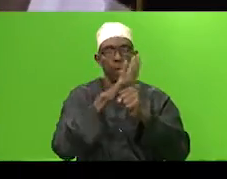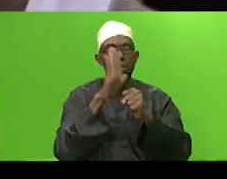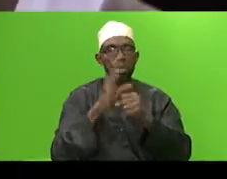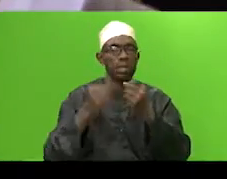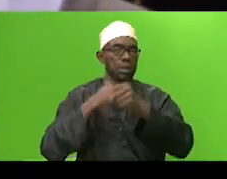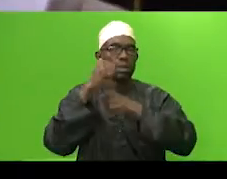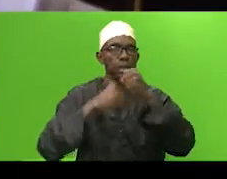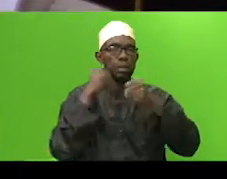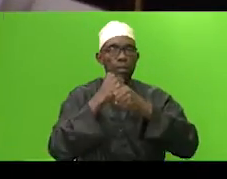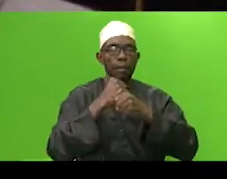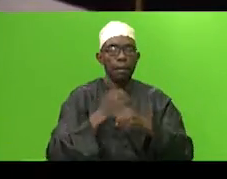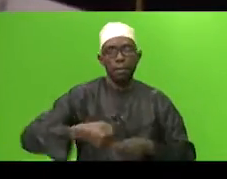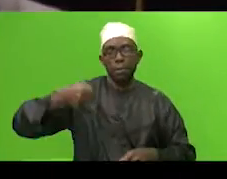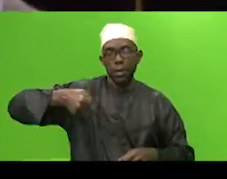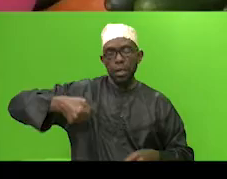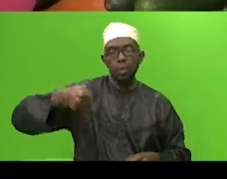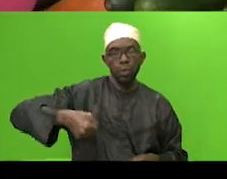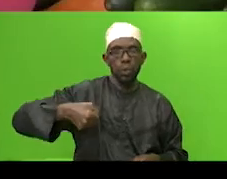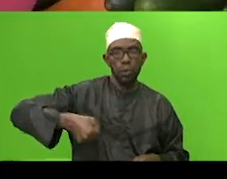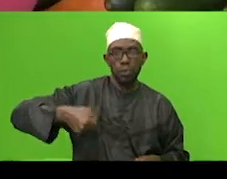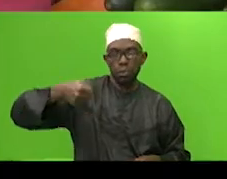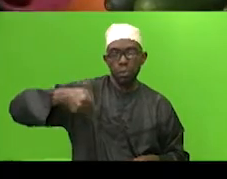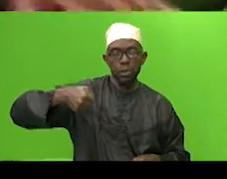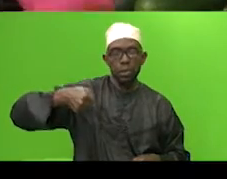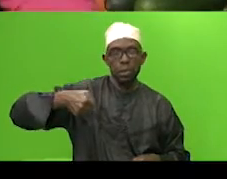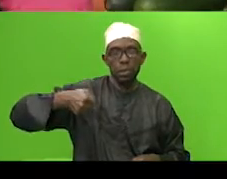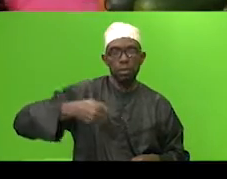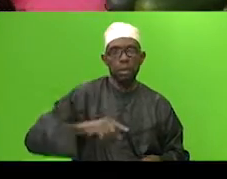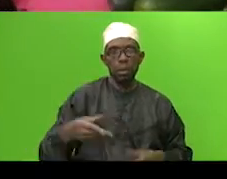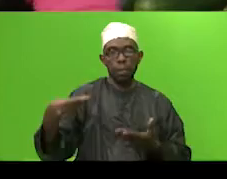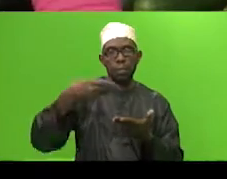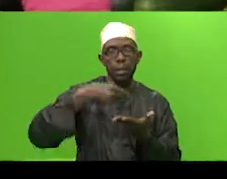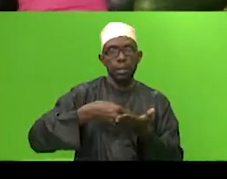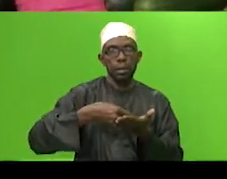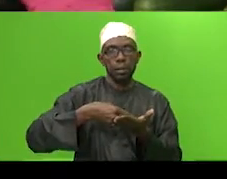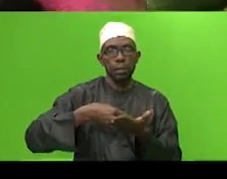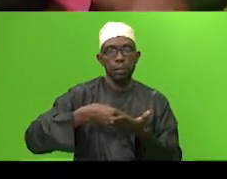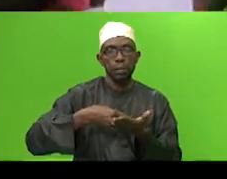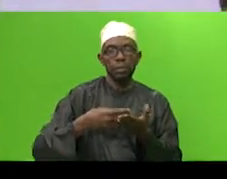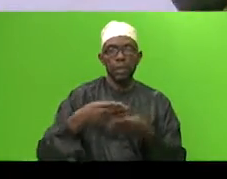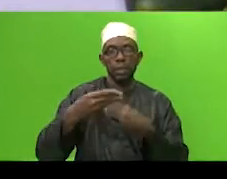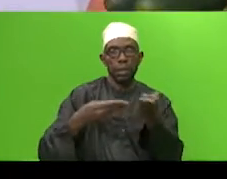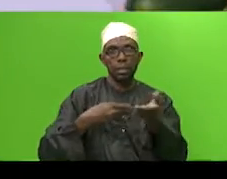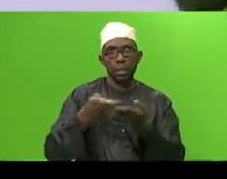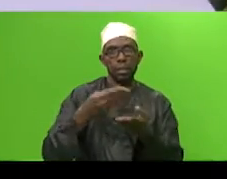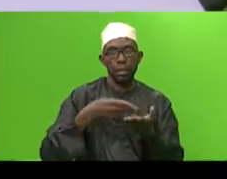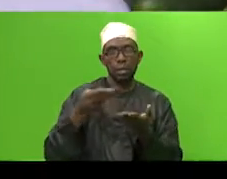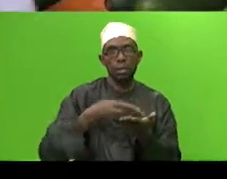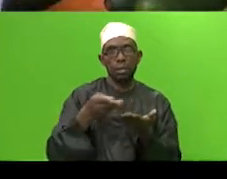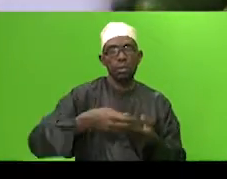bags, so you carry your own basket. Tukua tunanunua, alafu tunauzia, atuzi